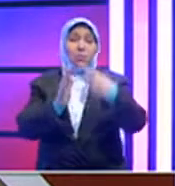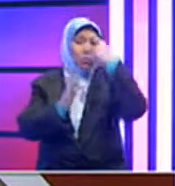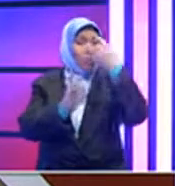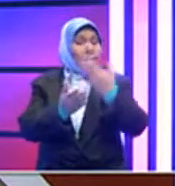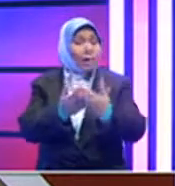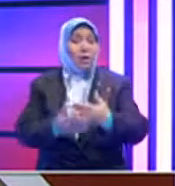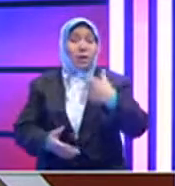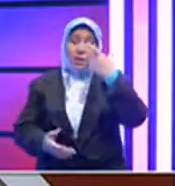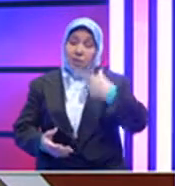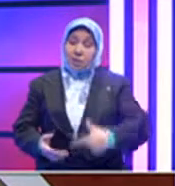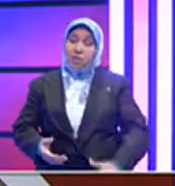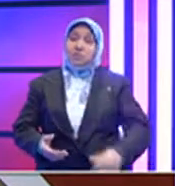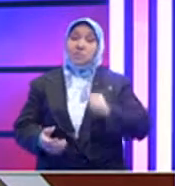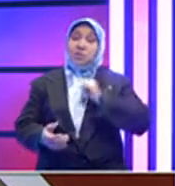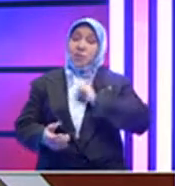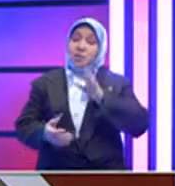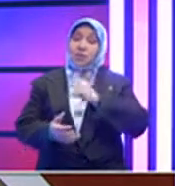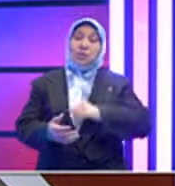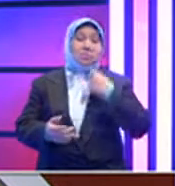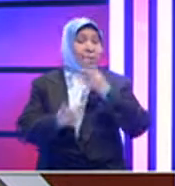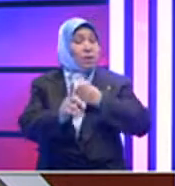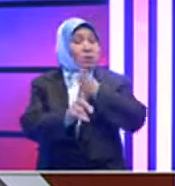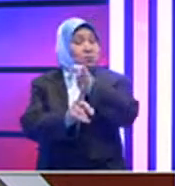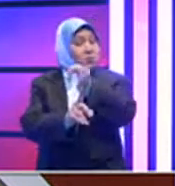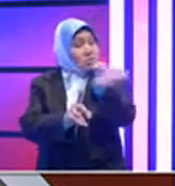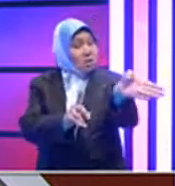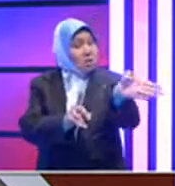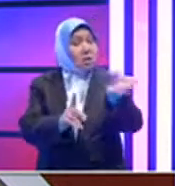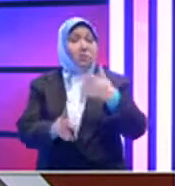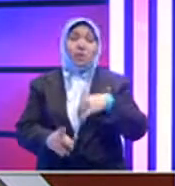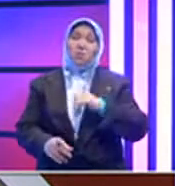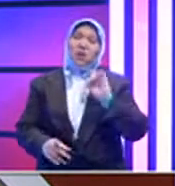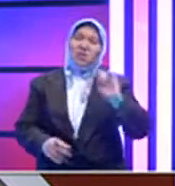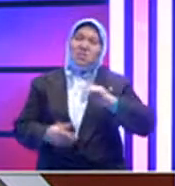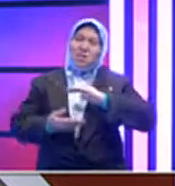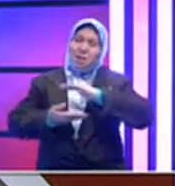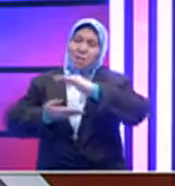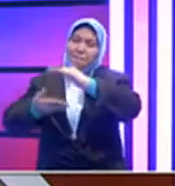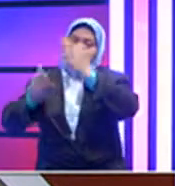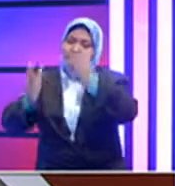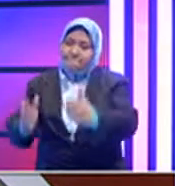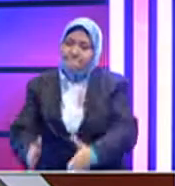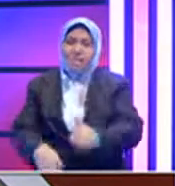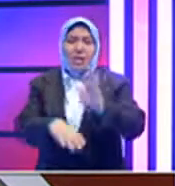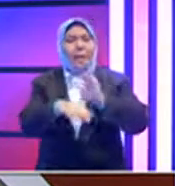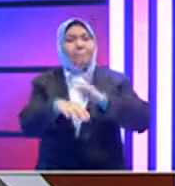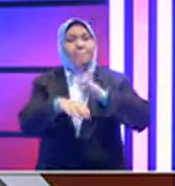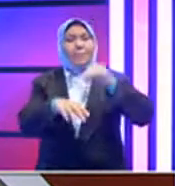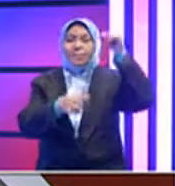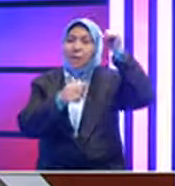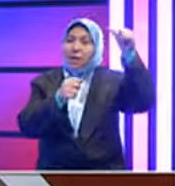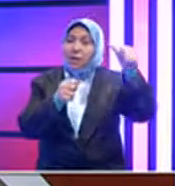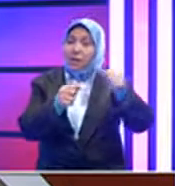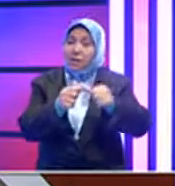dirinya dan barangsiapa yang sesat maka katakanlah sesungguhnya aku ini tidak lain hanyalah seorang seorang yang memberi peringatan inilah